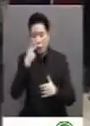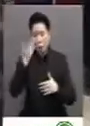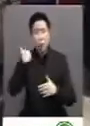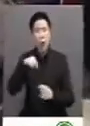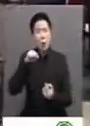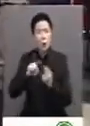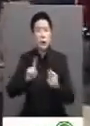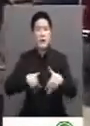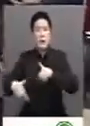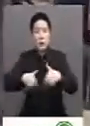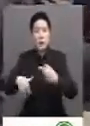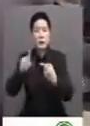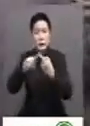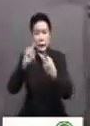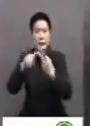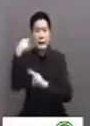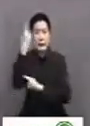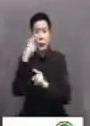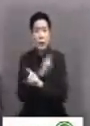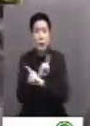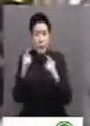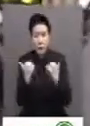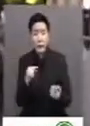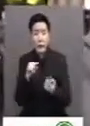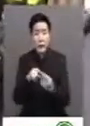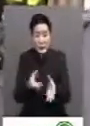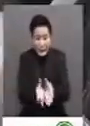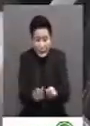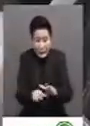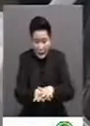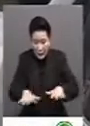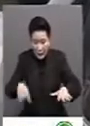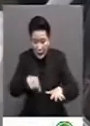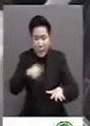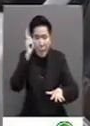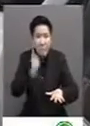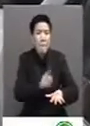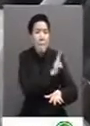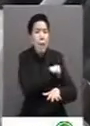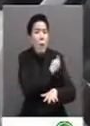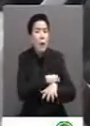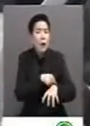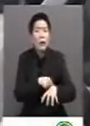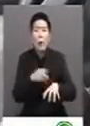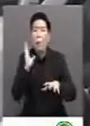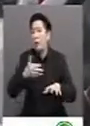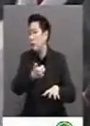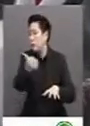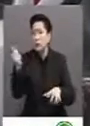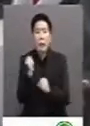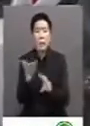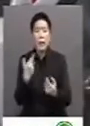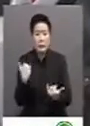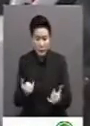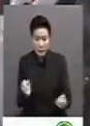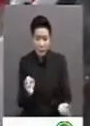นหรือว่าแหล่งท่องเที่ยวเพื่อดิสเครดิตแต่เมื่อมีการก่อเหตุในพื้นที่เปราะบางที่ไม่มีใครกระทำก็ต้องยอมรับว่าก่อนหน้านี้ไม่คิดว่